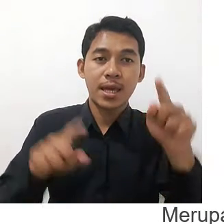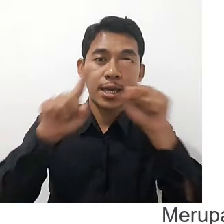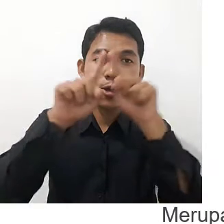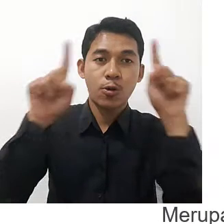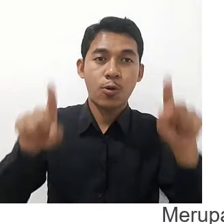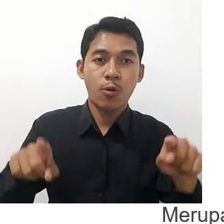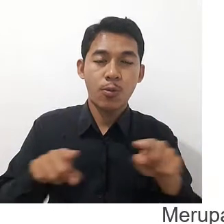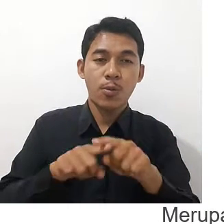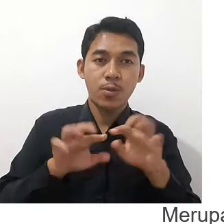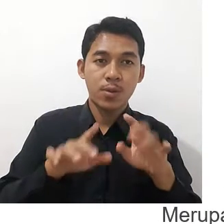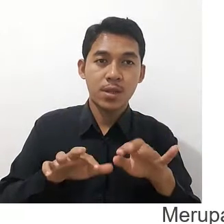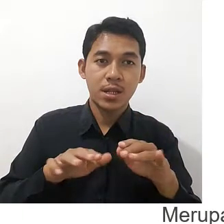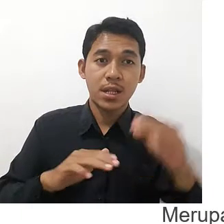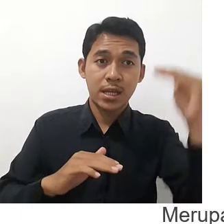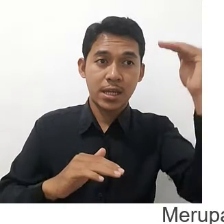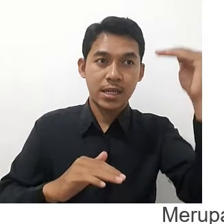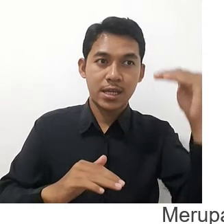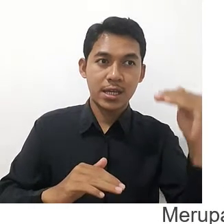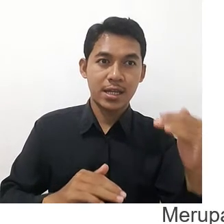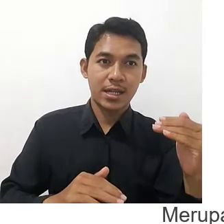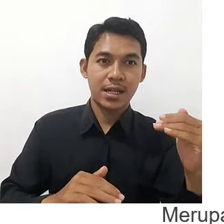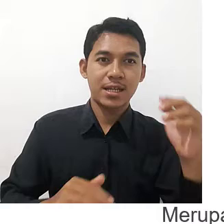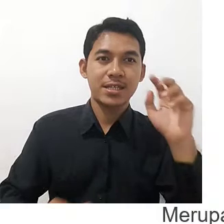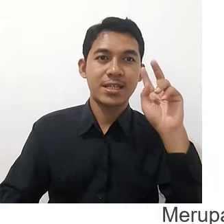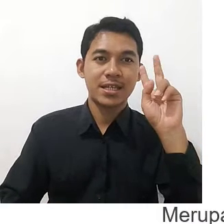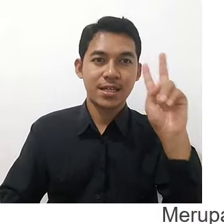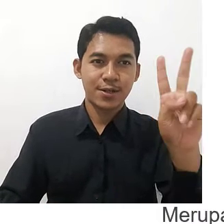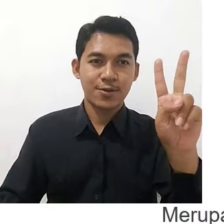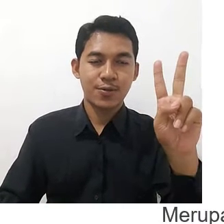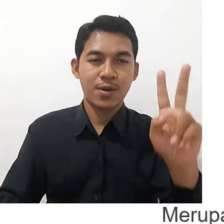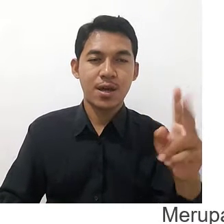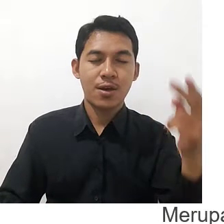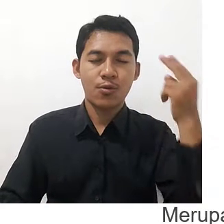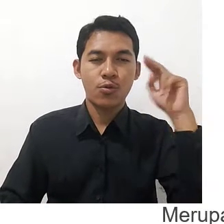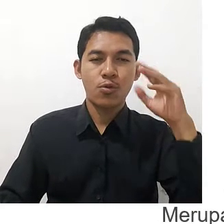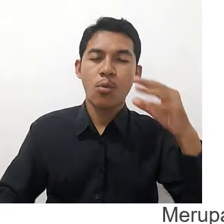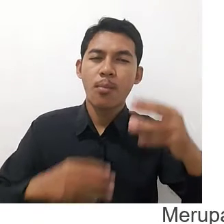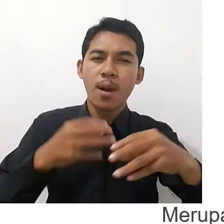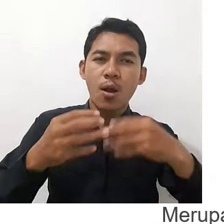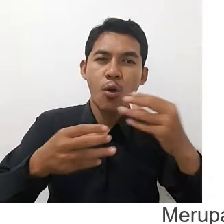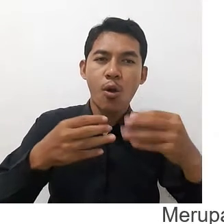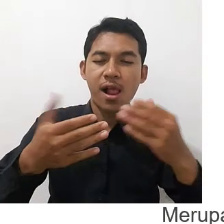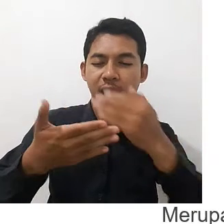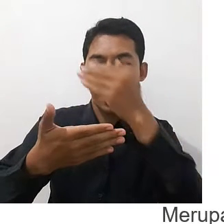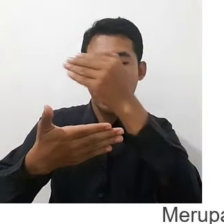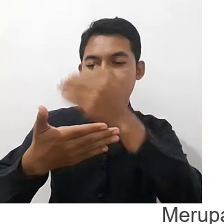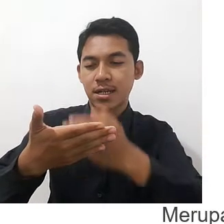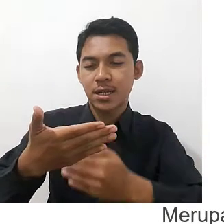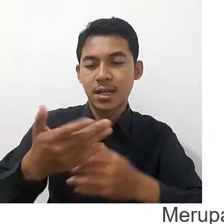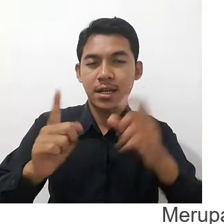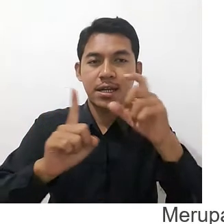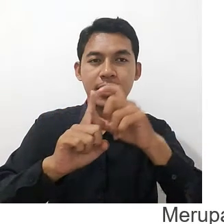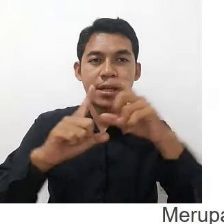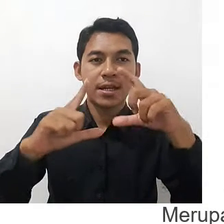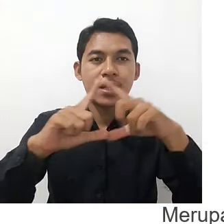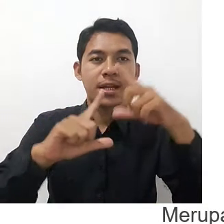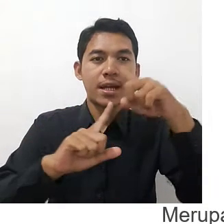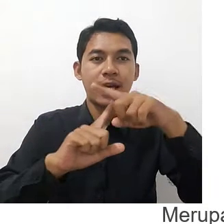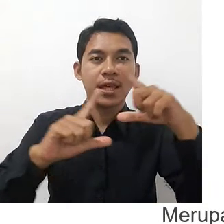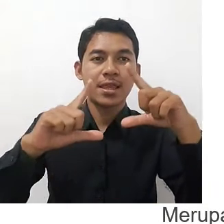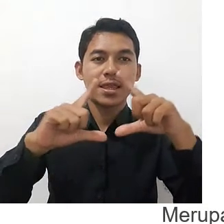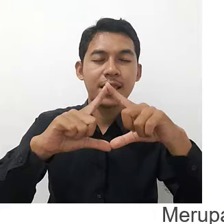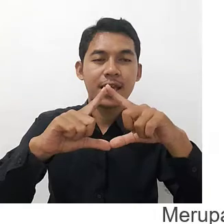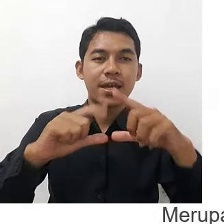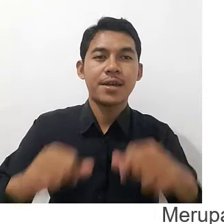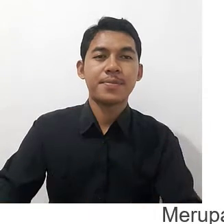itu, waktu itu digunakan oleh Mabes Polri, dia untuk mengolah data. Nah, itu dibeli dari perusahaan IBM.